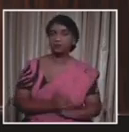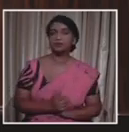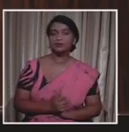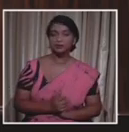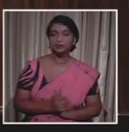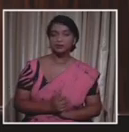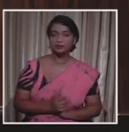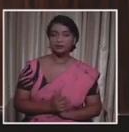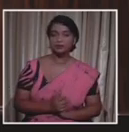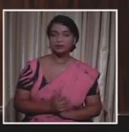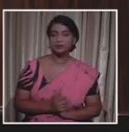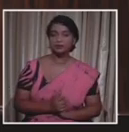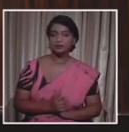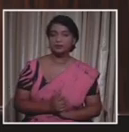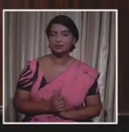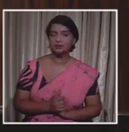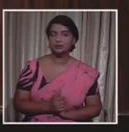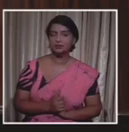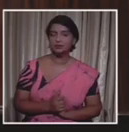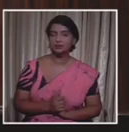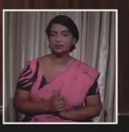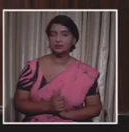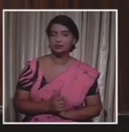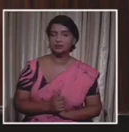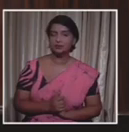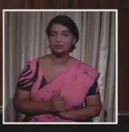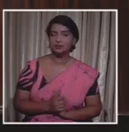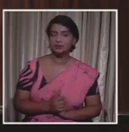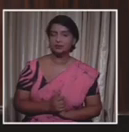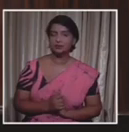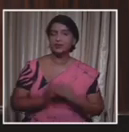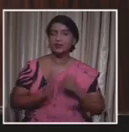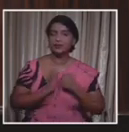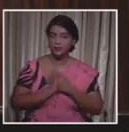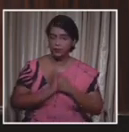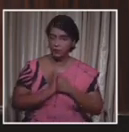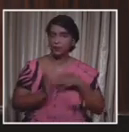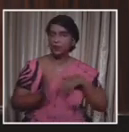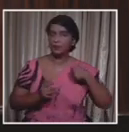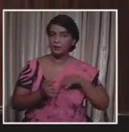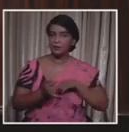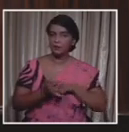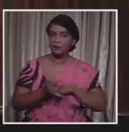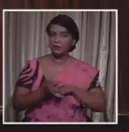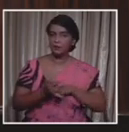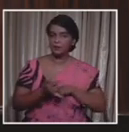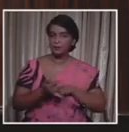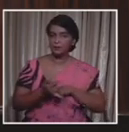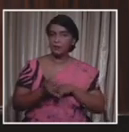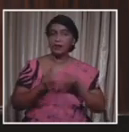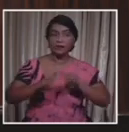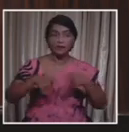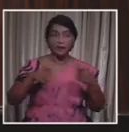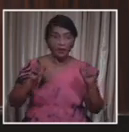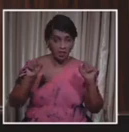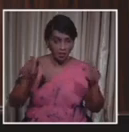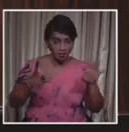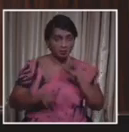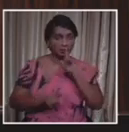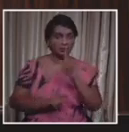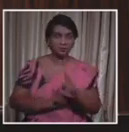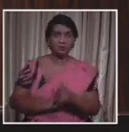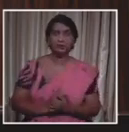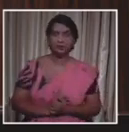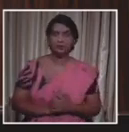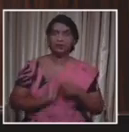No you can say it you can Garu Malekamtumani Venat Nam Tibenawa Nam Idiripat Karanna